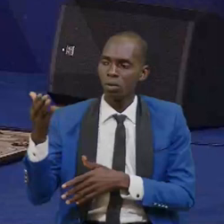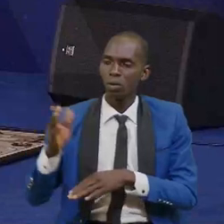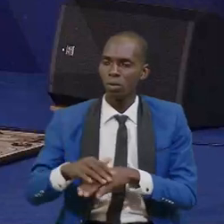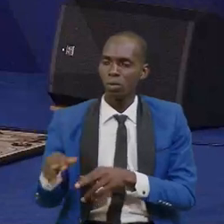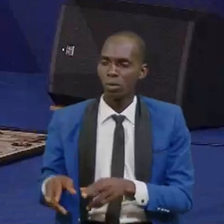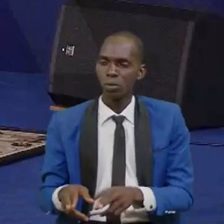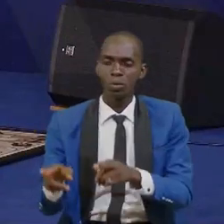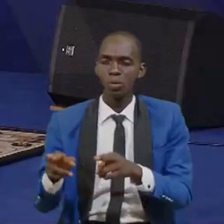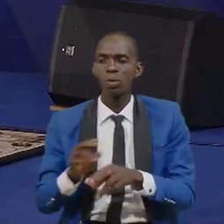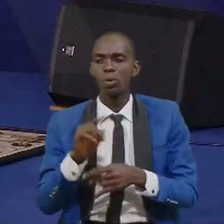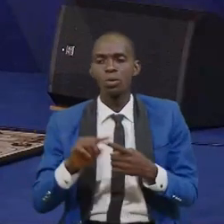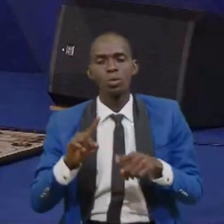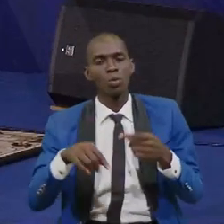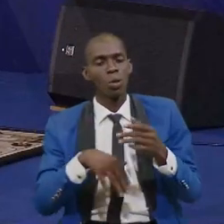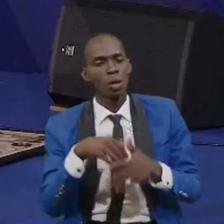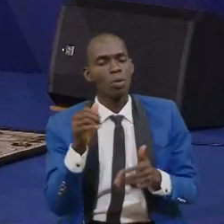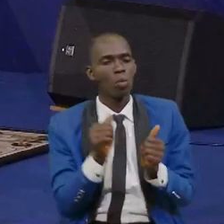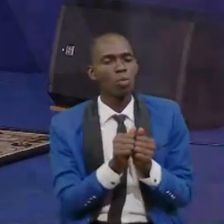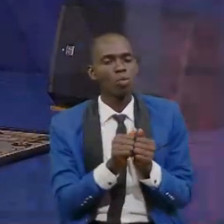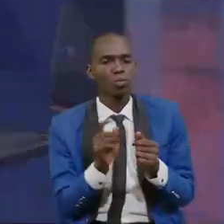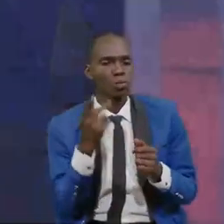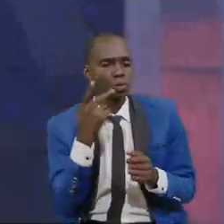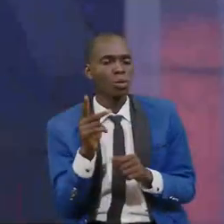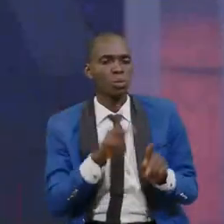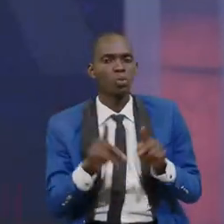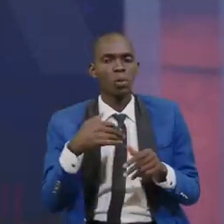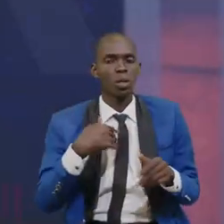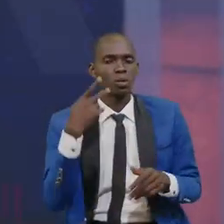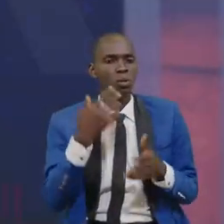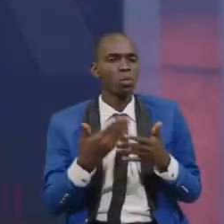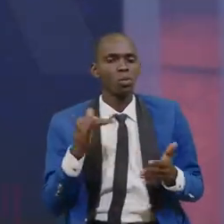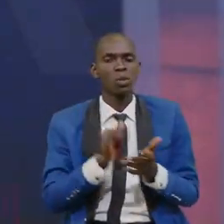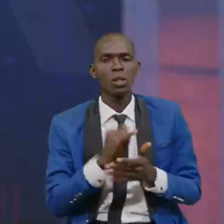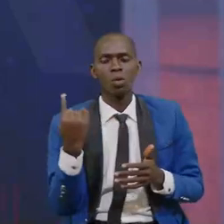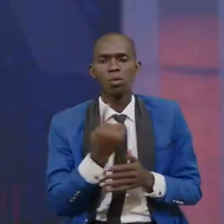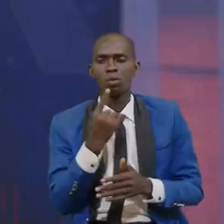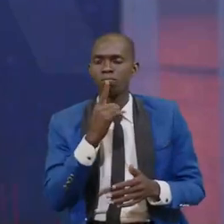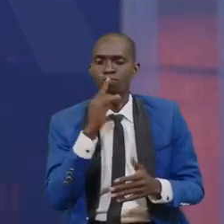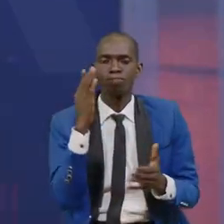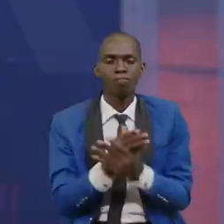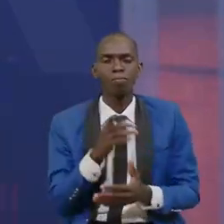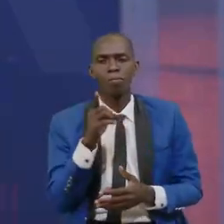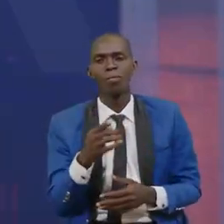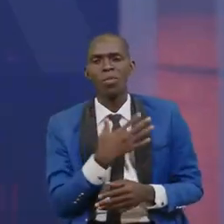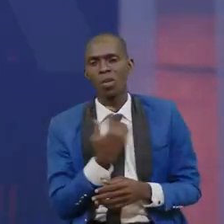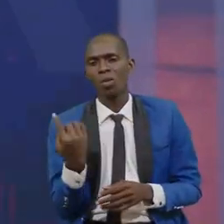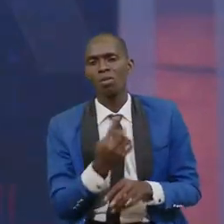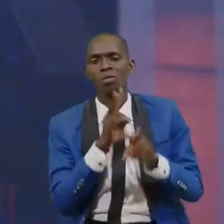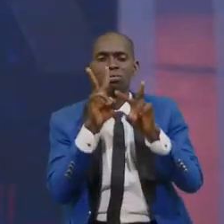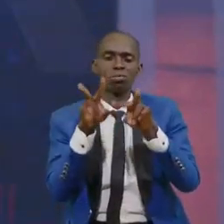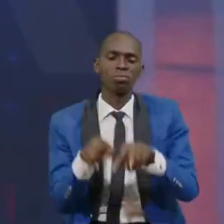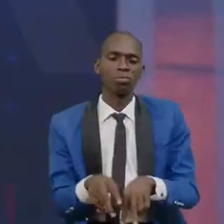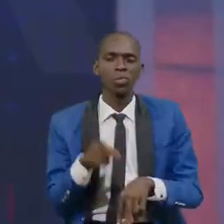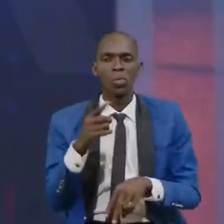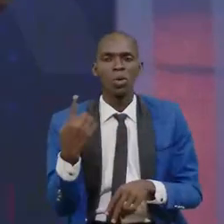champ, tu seras dans la rue et les gens que tu voyais qui te faisaient taire et ils te faisaient baisser les